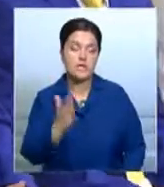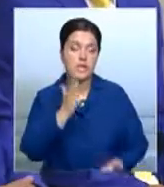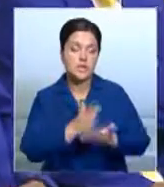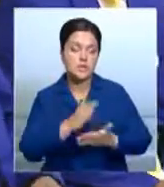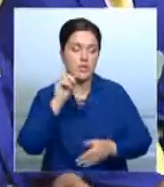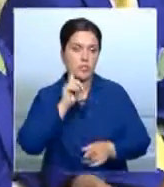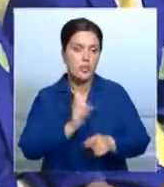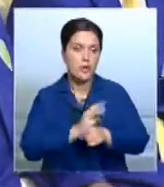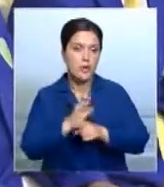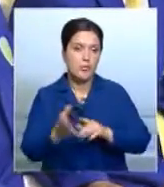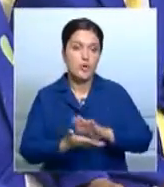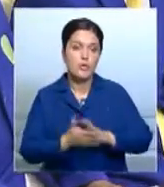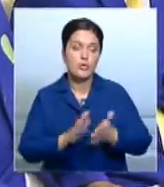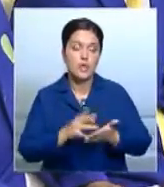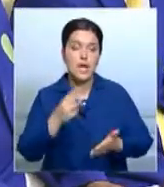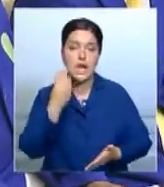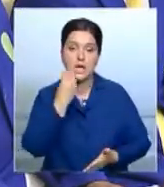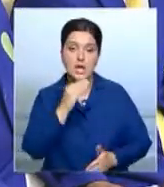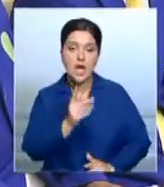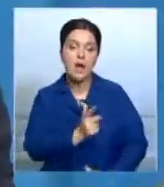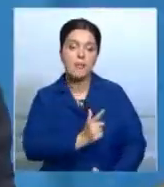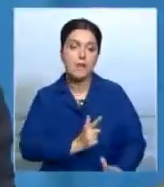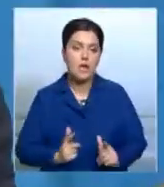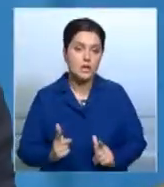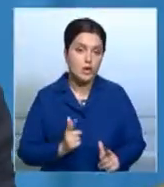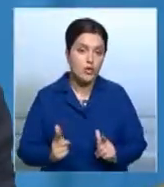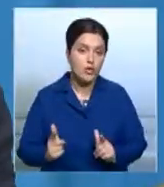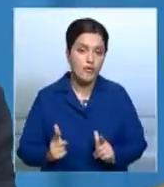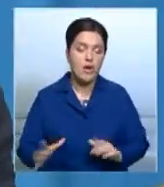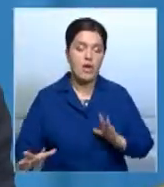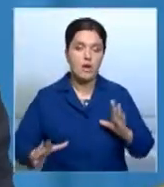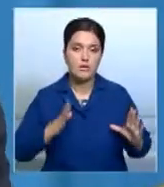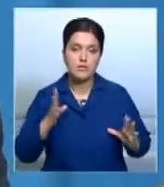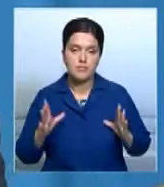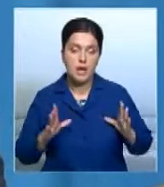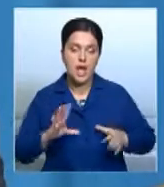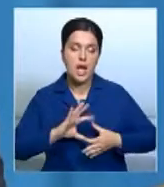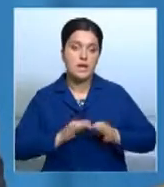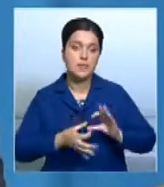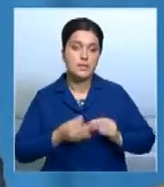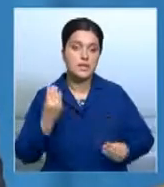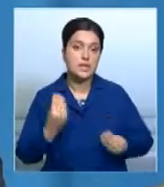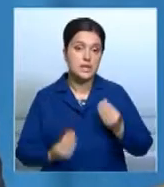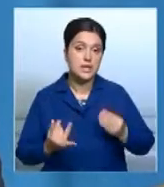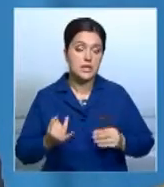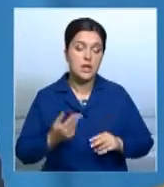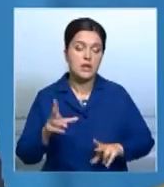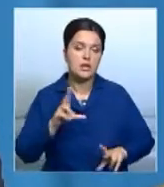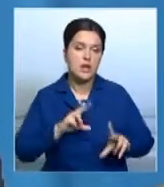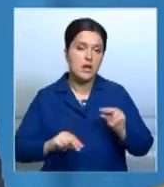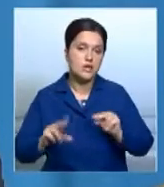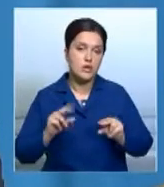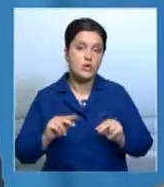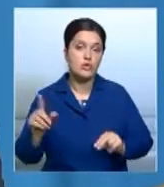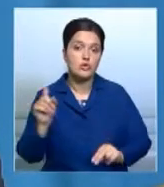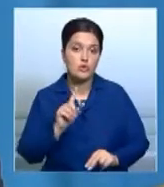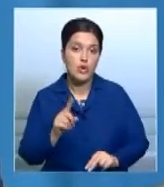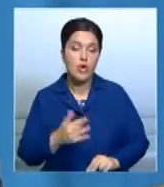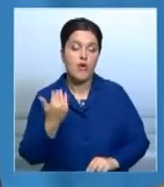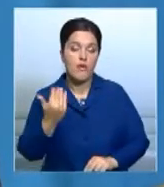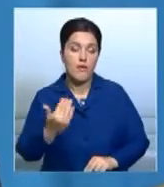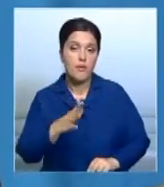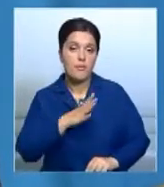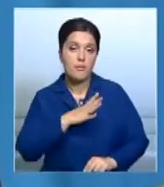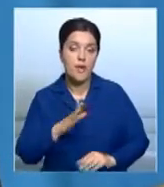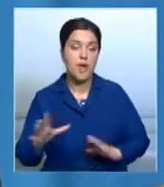необходимые условия для качественной подготовки к Олимпийским играм. Поэтому, надеюсь, та подготовка,